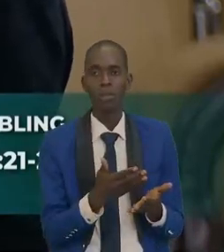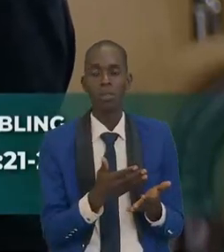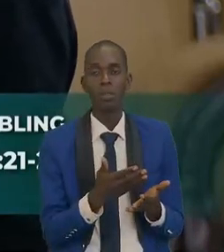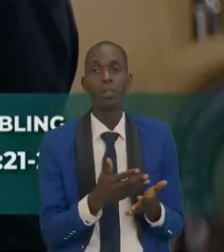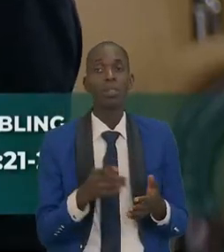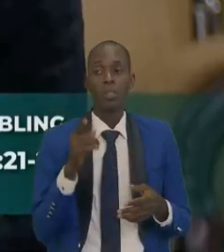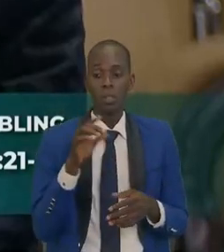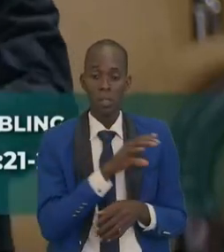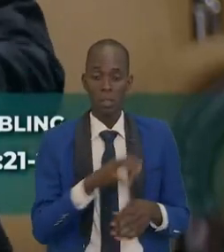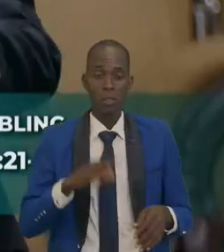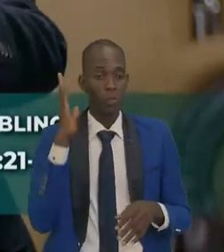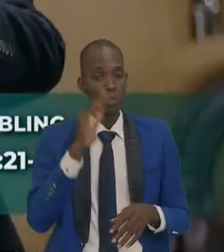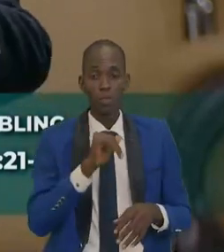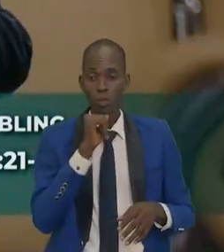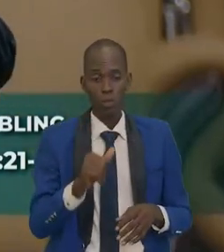Il ne va pas te suivre physiquement.